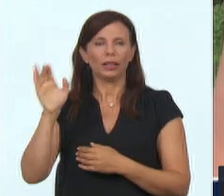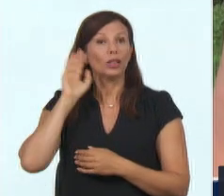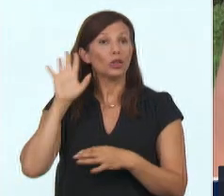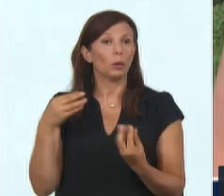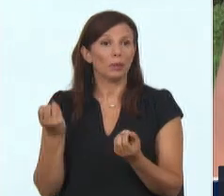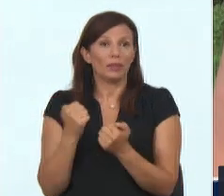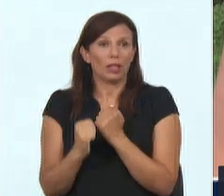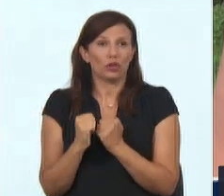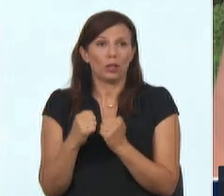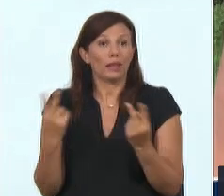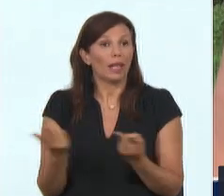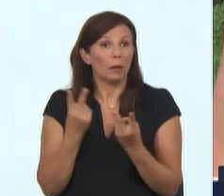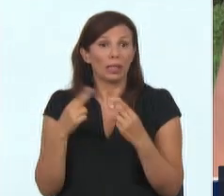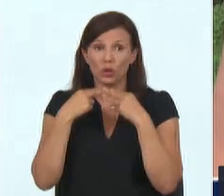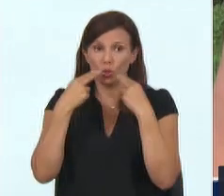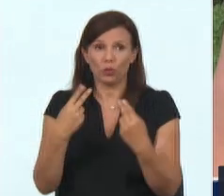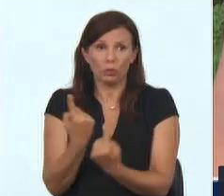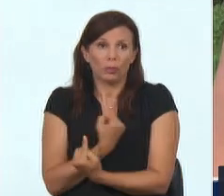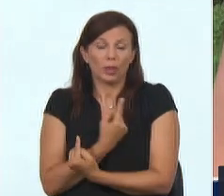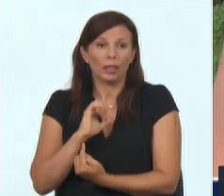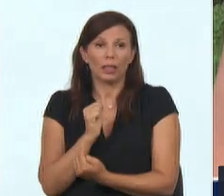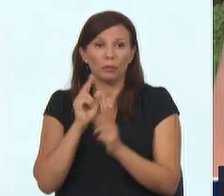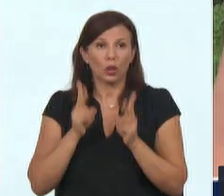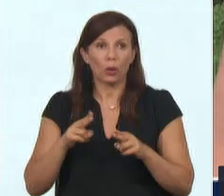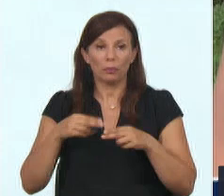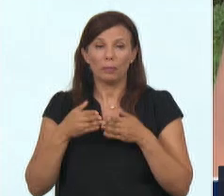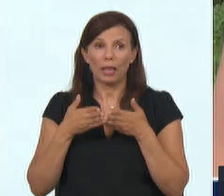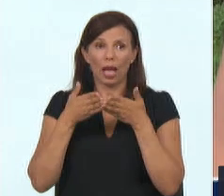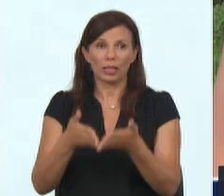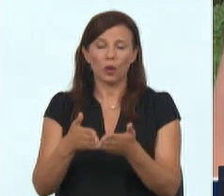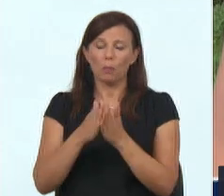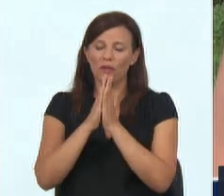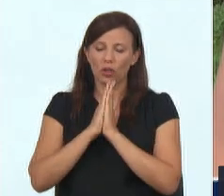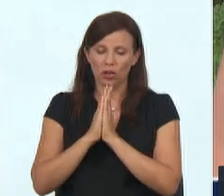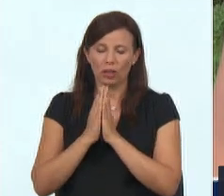נחפש תשובות בעצמנו, אם אנחנו יכולים לעזור באיזושהי צורה. בבקשה,